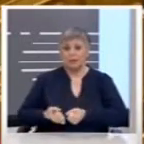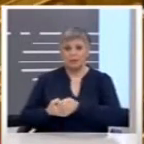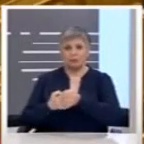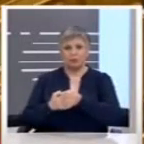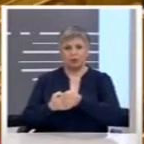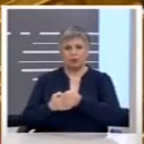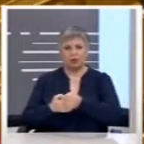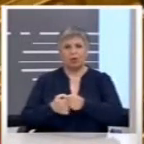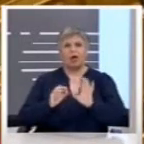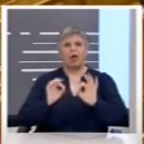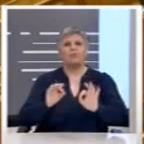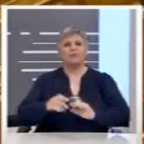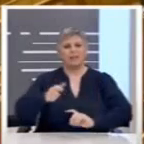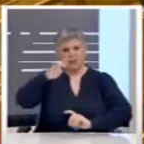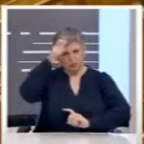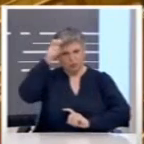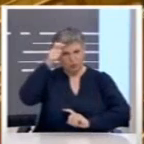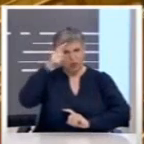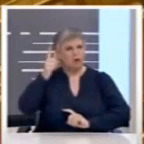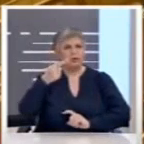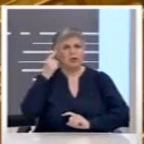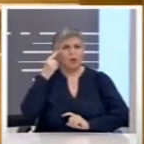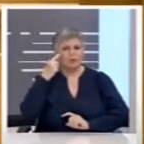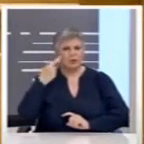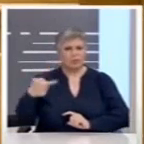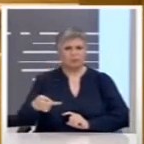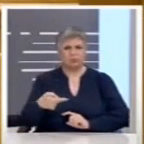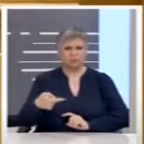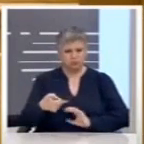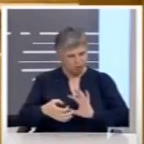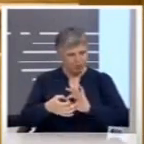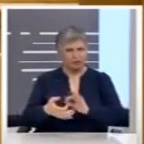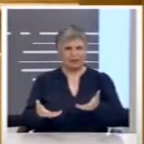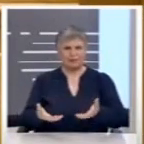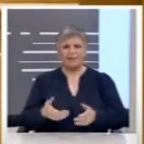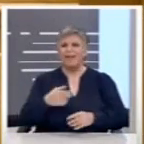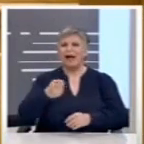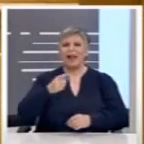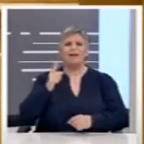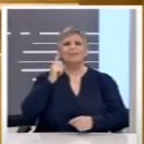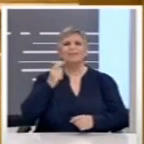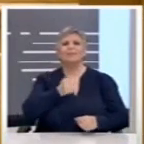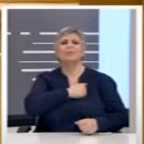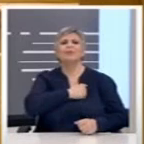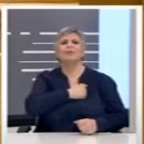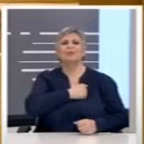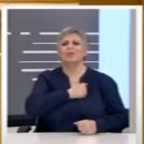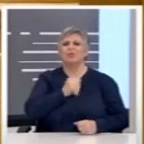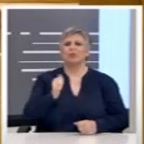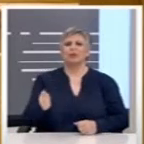πιθανόν. Μην θεωρείτε ότι οι Τούρκοι είναι αίτητοι. Κοιτάξτε με τι ευκολία οι Ισλαμιστές